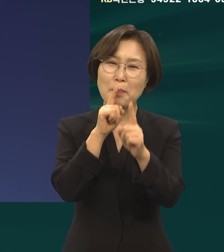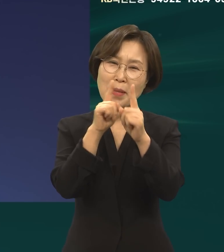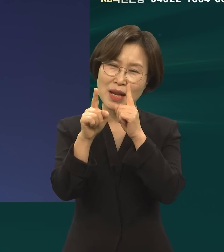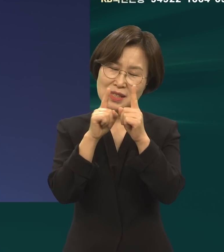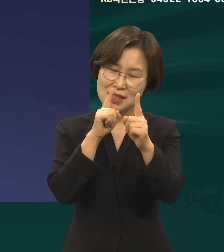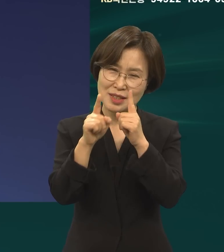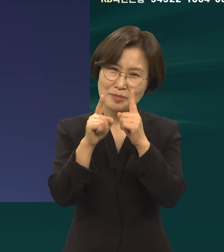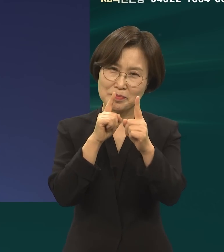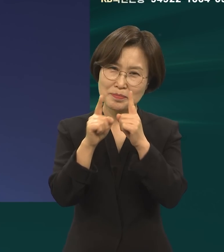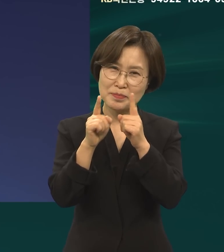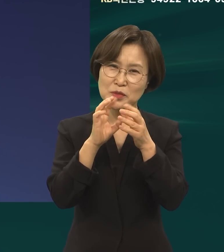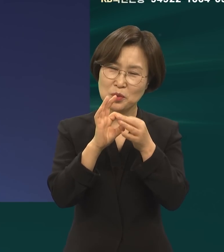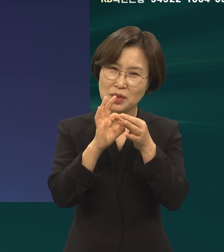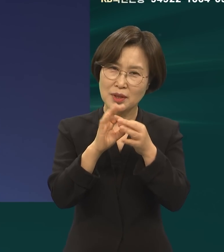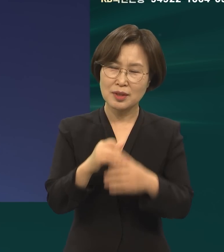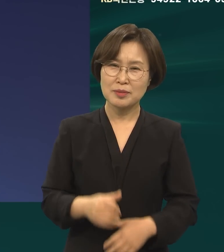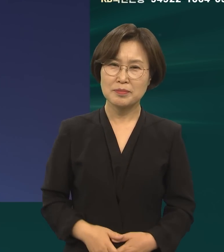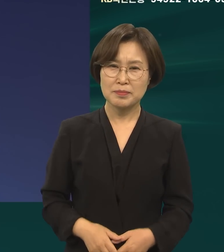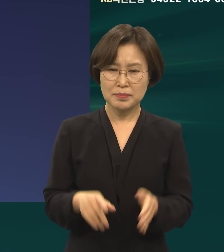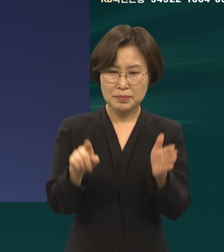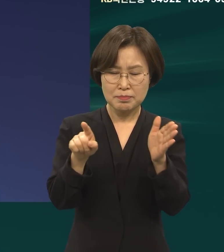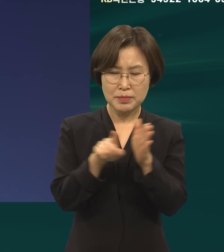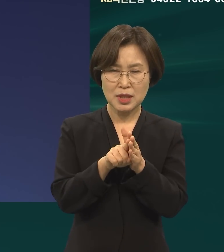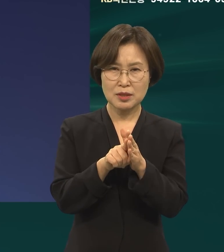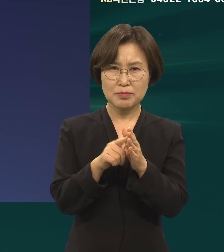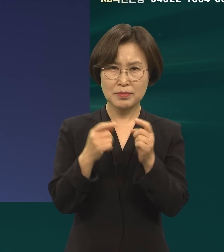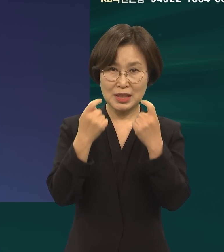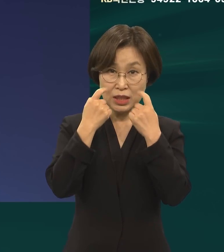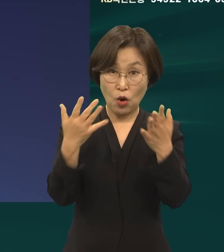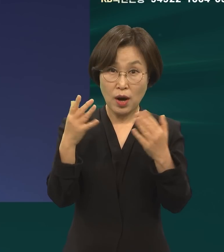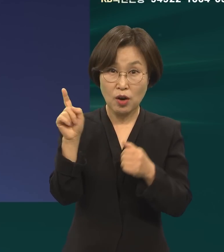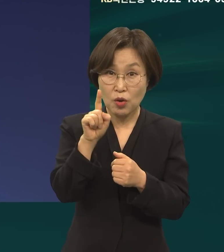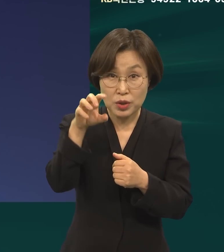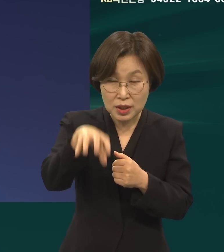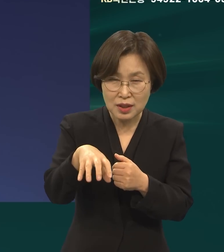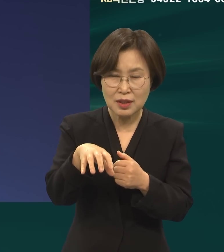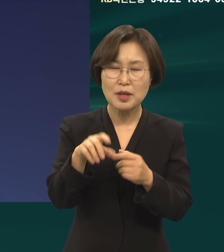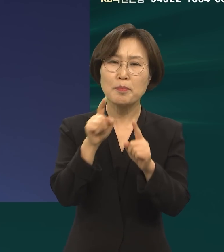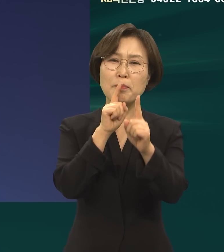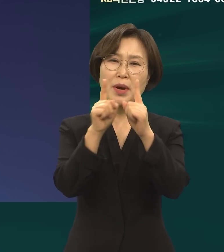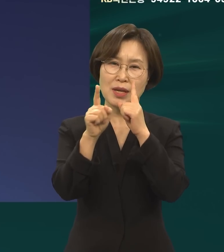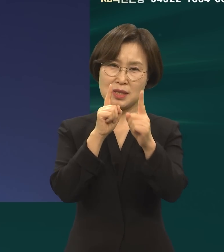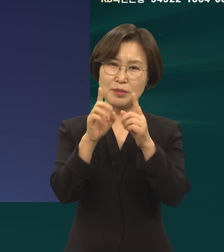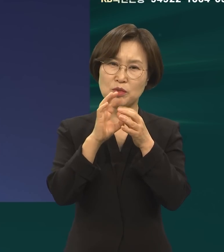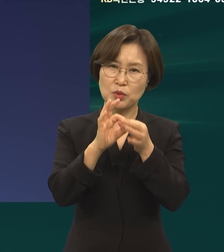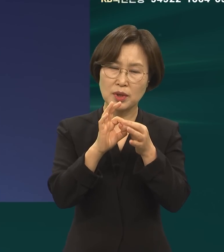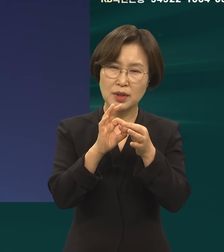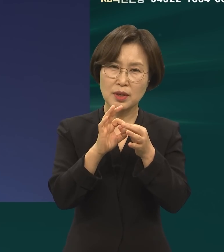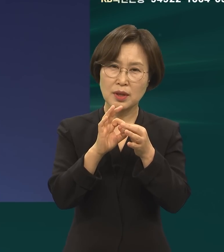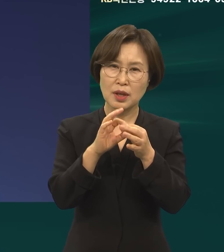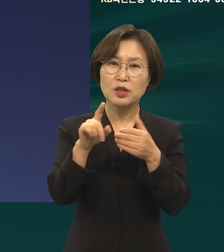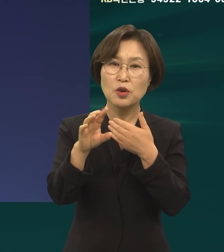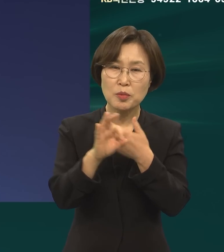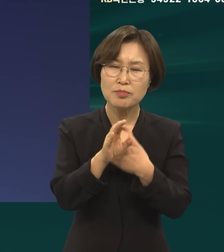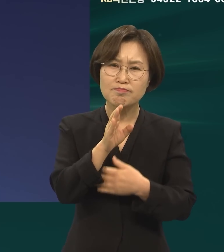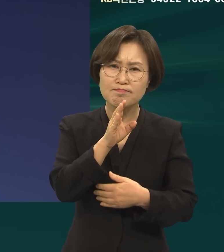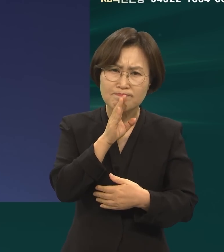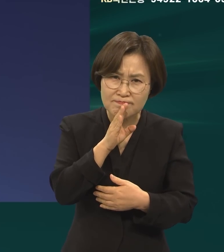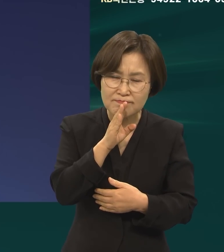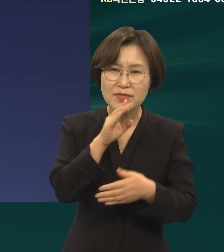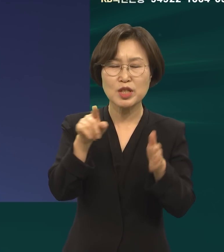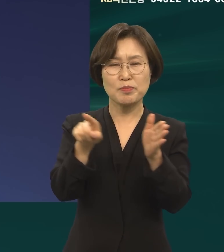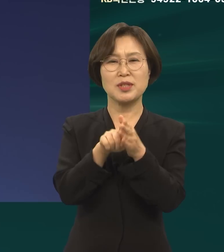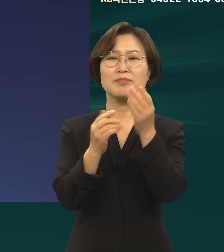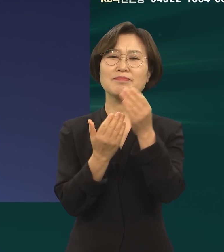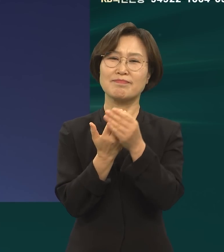말씀. 믿음의 정확한 출처는 말씀이어야 합니다. 그래야 실제적인 믿음을 가지는